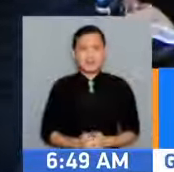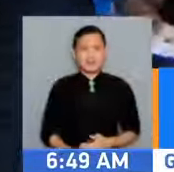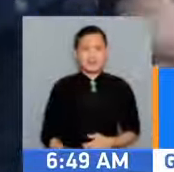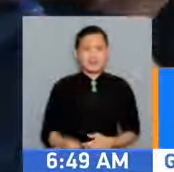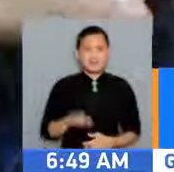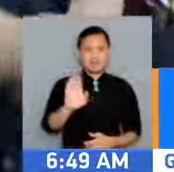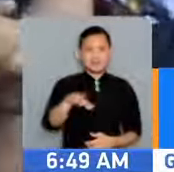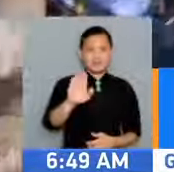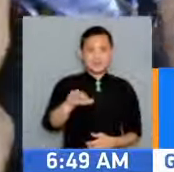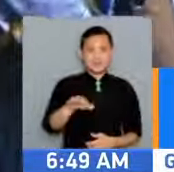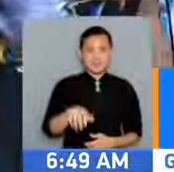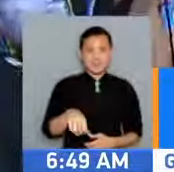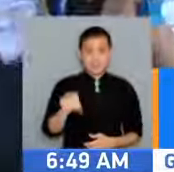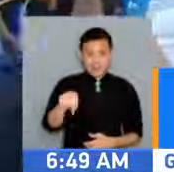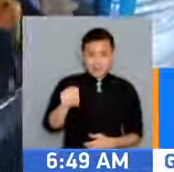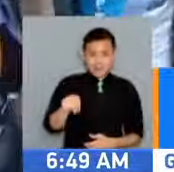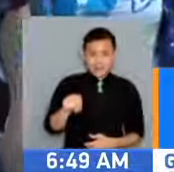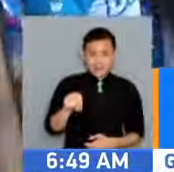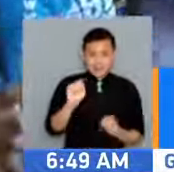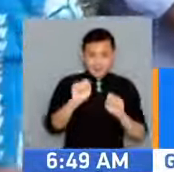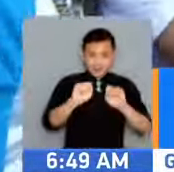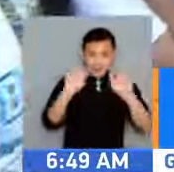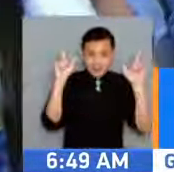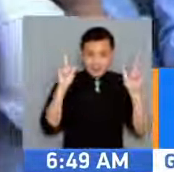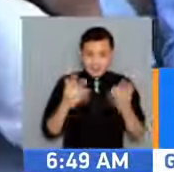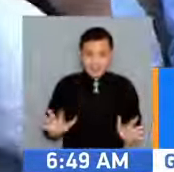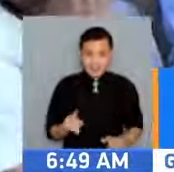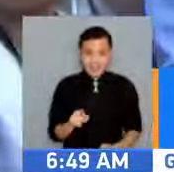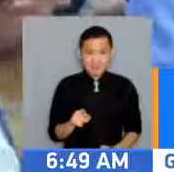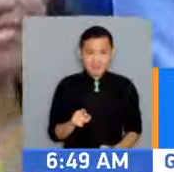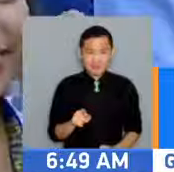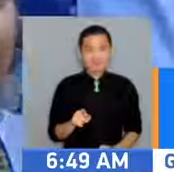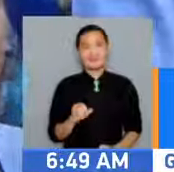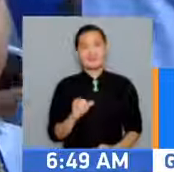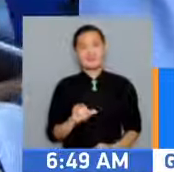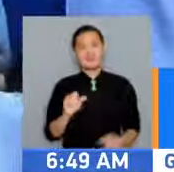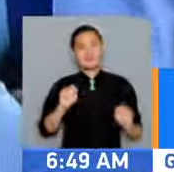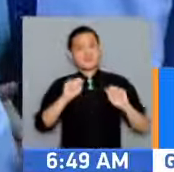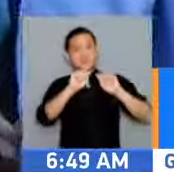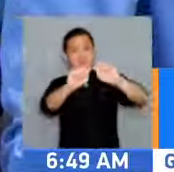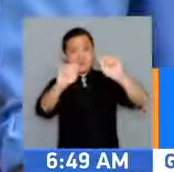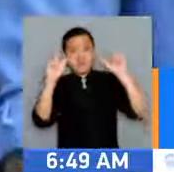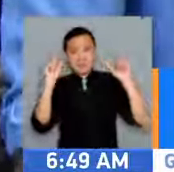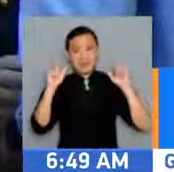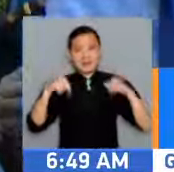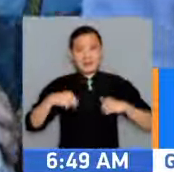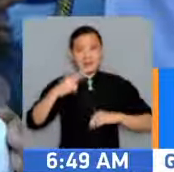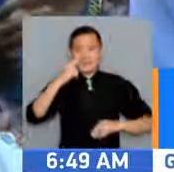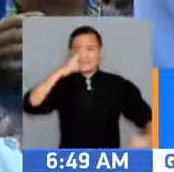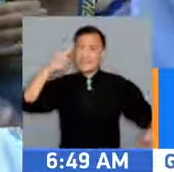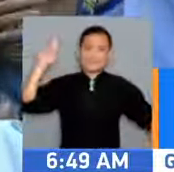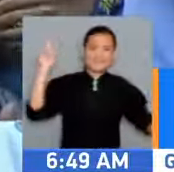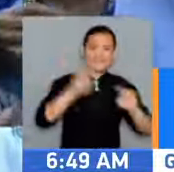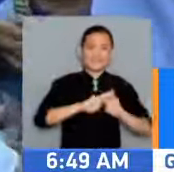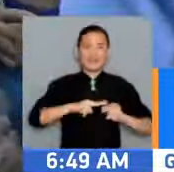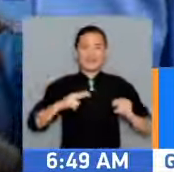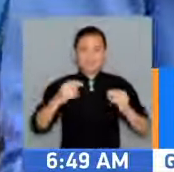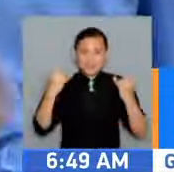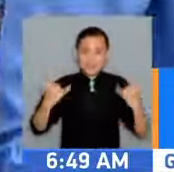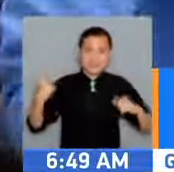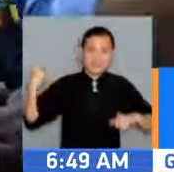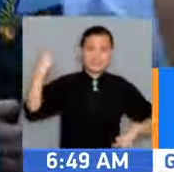Oo, tama! Gising! Gising ang lahat dahil isang fun na Monday! Ang hapid namin sa inyo para sa ating